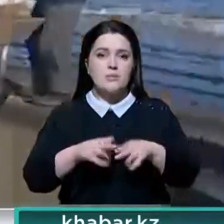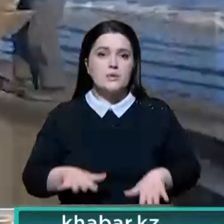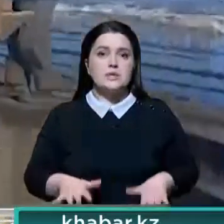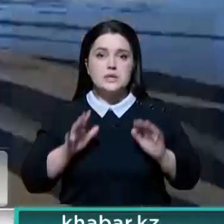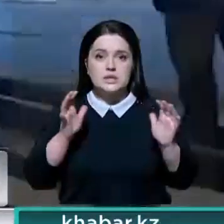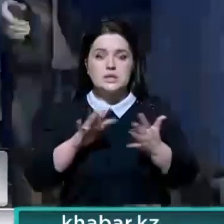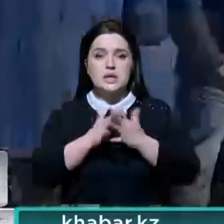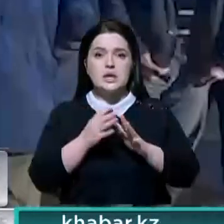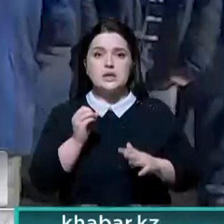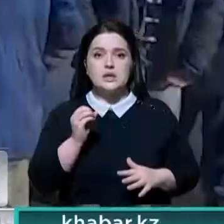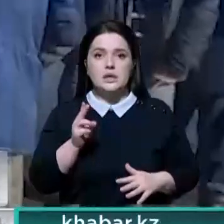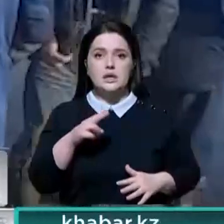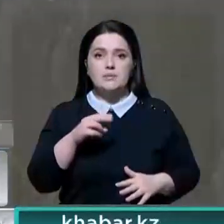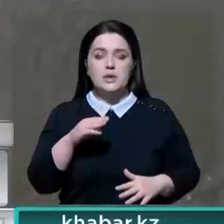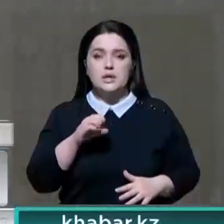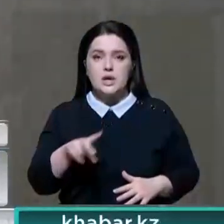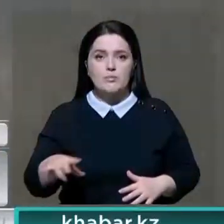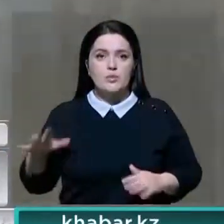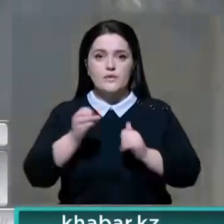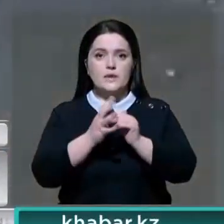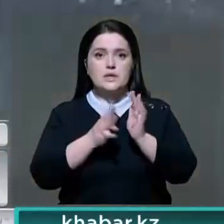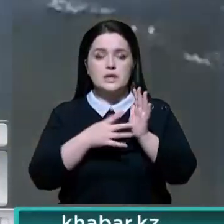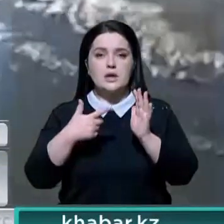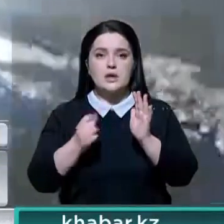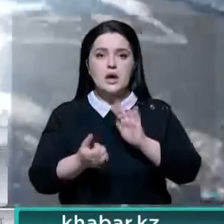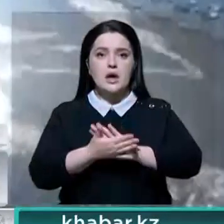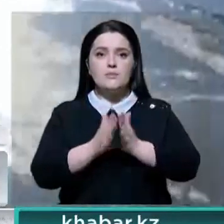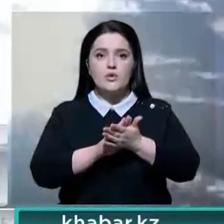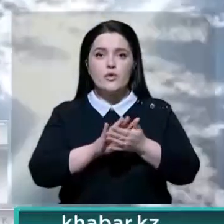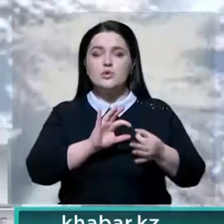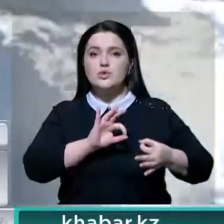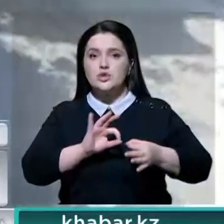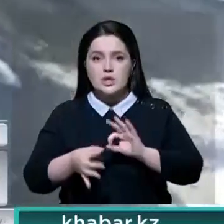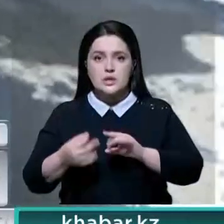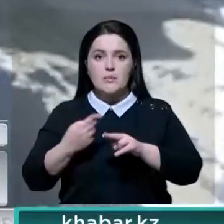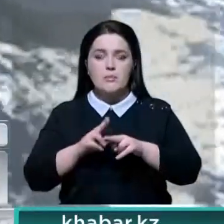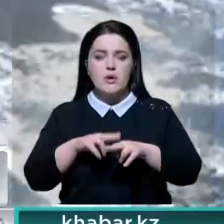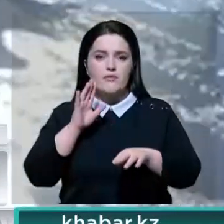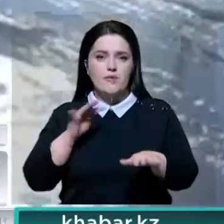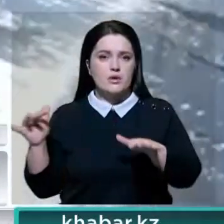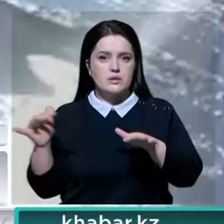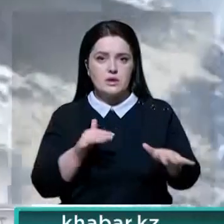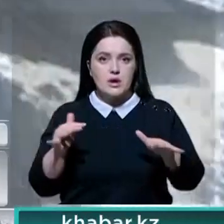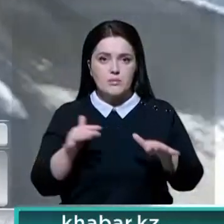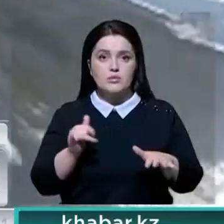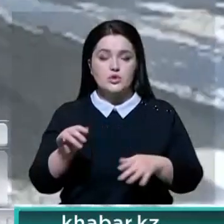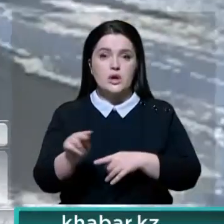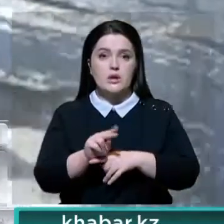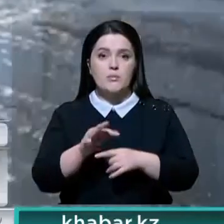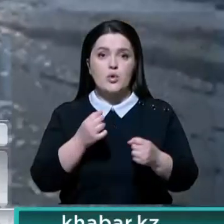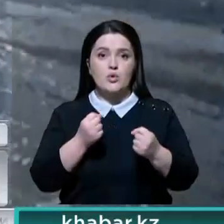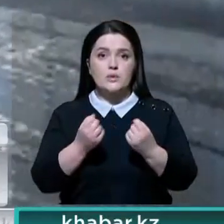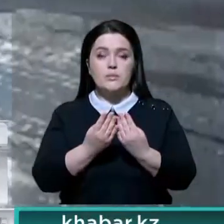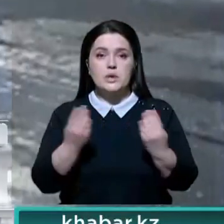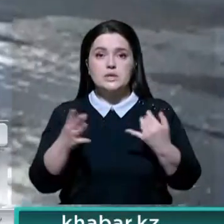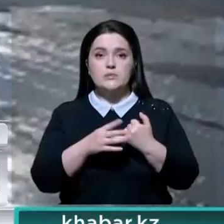подтопления сохраняется в селе Екпетал площадью 19 гектаров. Обстановку осложняет интенсивный поток талых вод. Проводятся работы